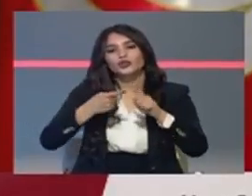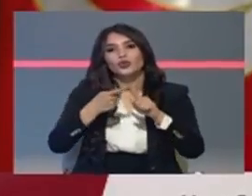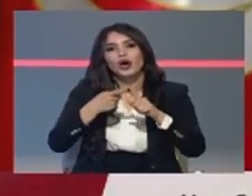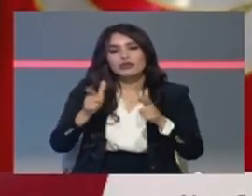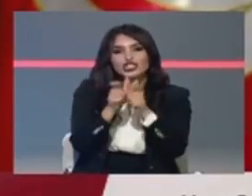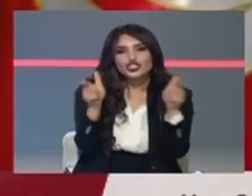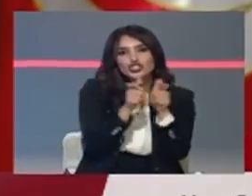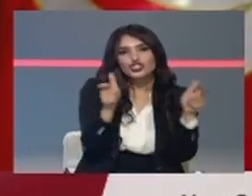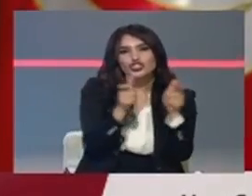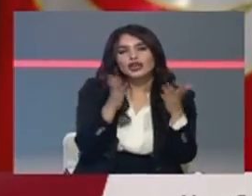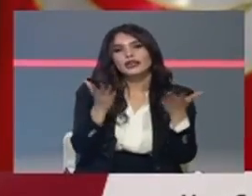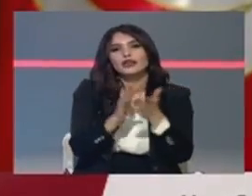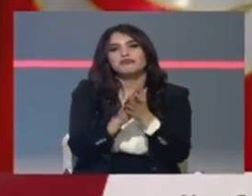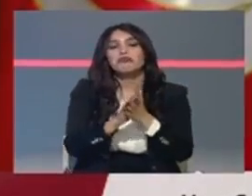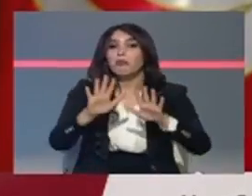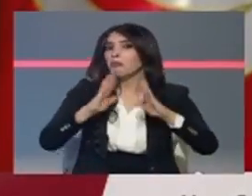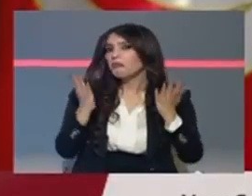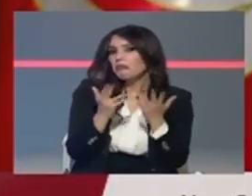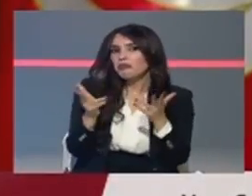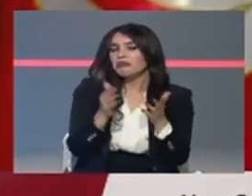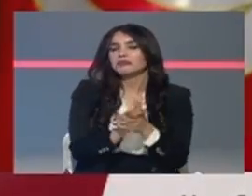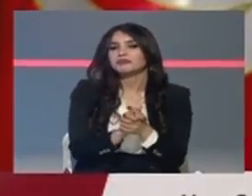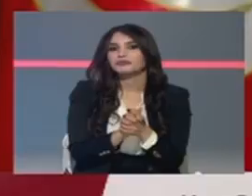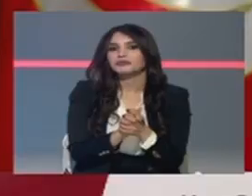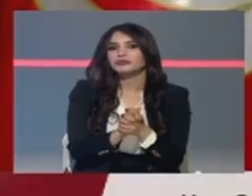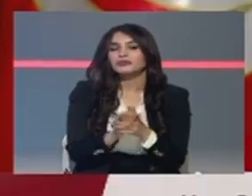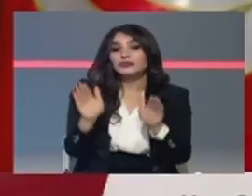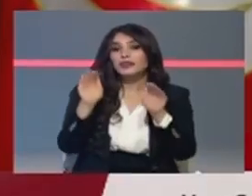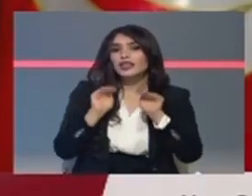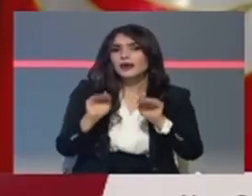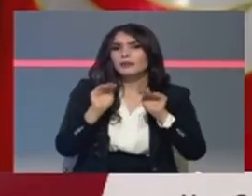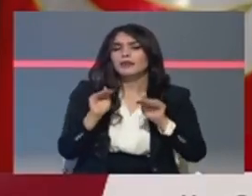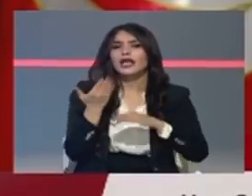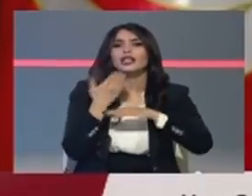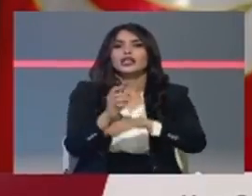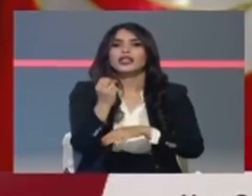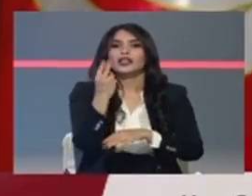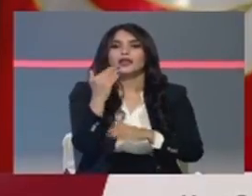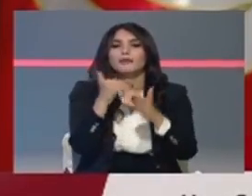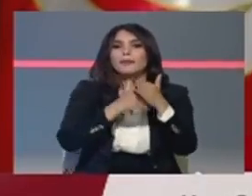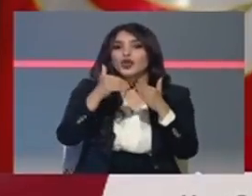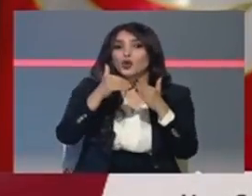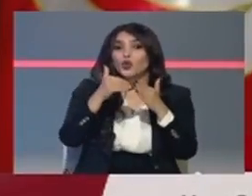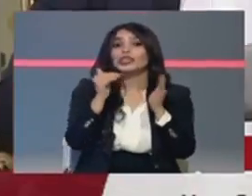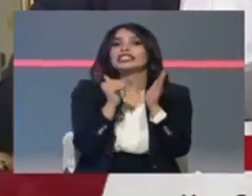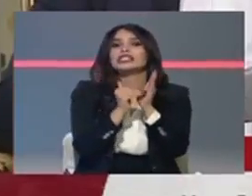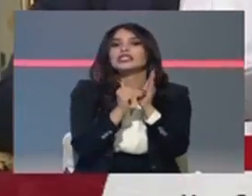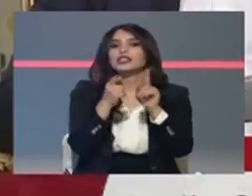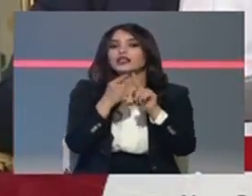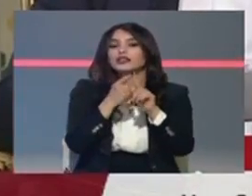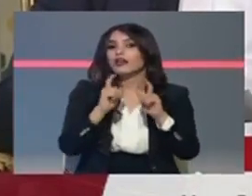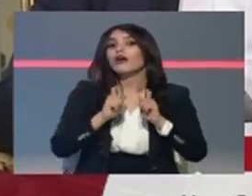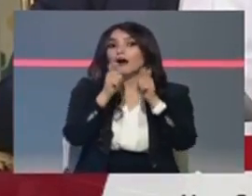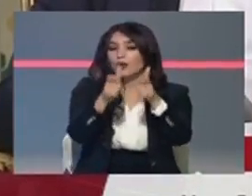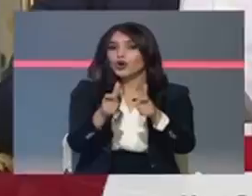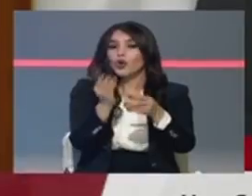وشركات هذوما نفس الشيء، خصصنا احنا 300 مليون دينار باش نخصصوا